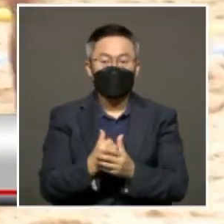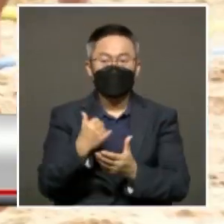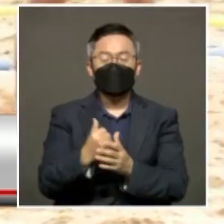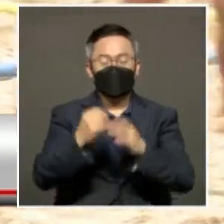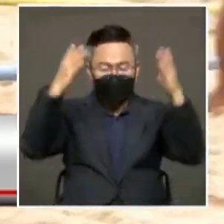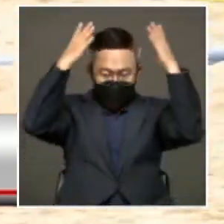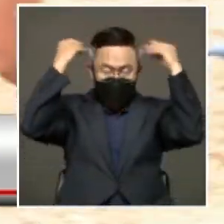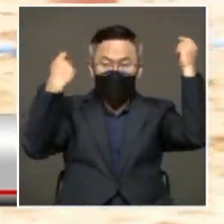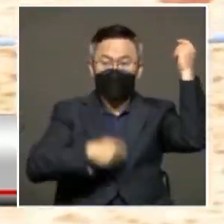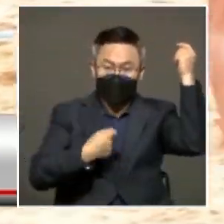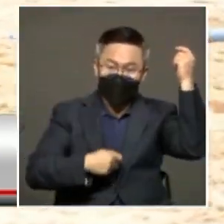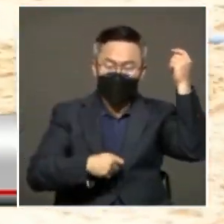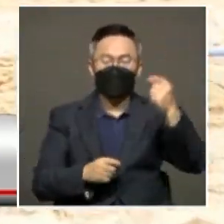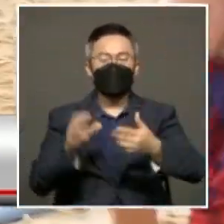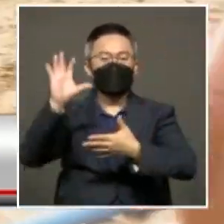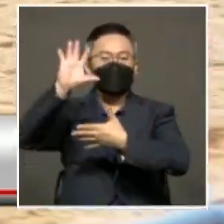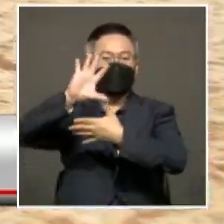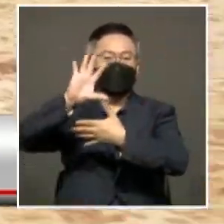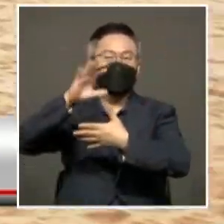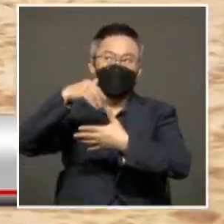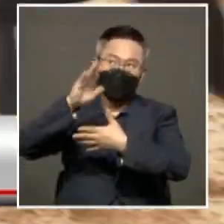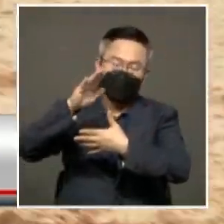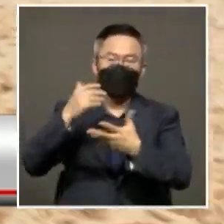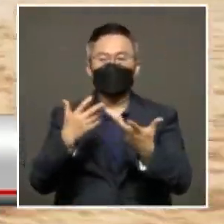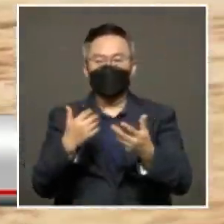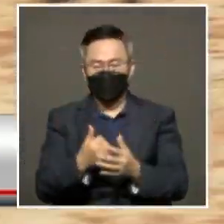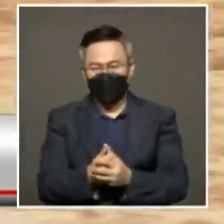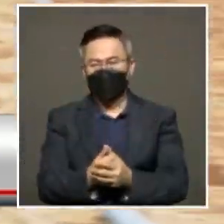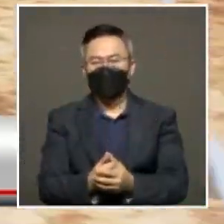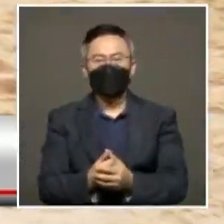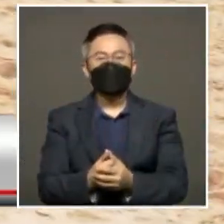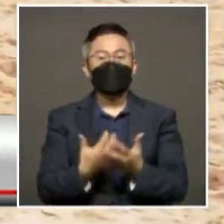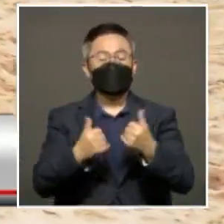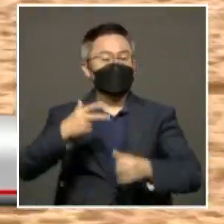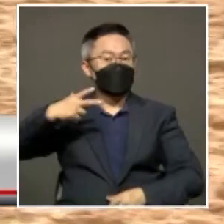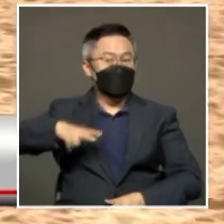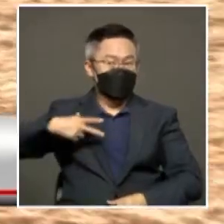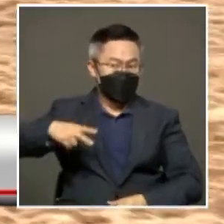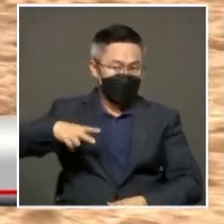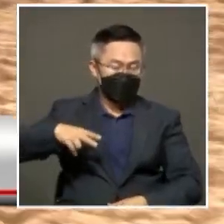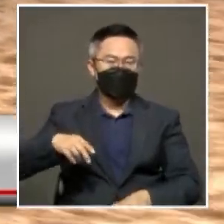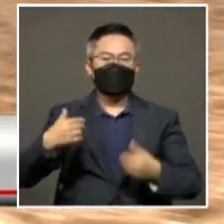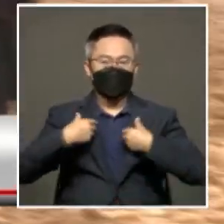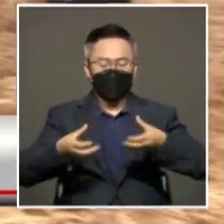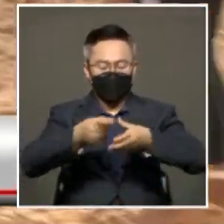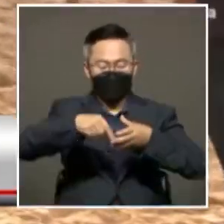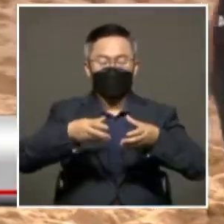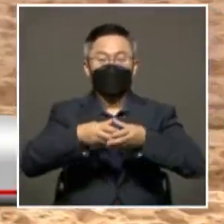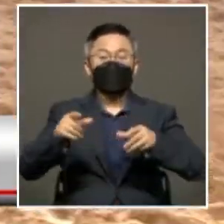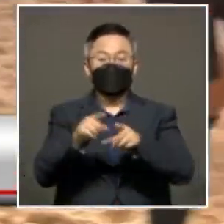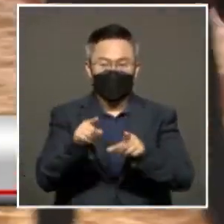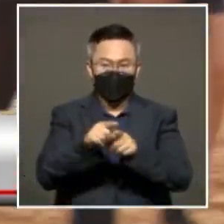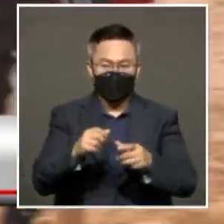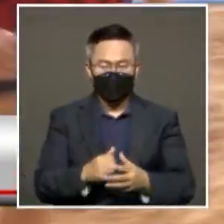ซิโกตัวแทนจากทวีปอเมริกาเหนืออันดับ12จากครั้งที่แล้วรวมถึงโปรตุเกสที่ผ่านเข้ามาชิงแชมป์โลกครั้งแรกในฐ